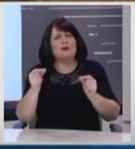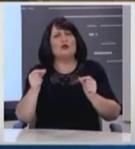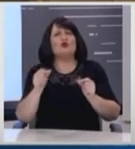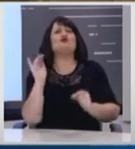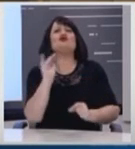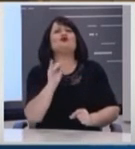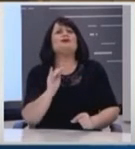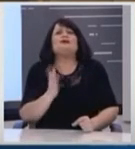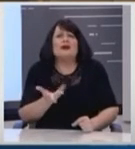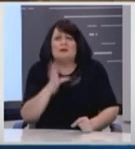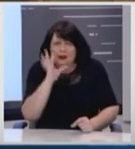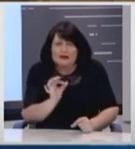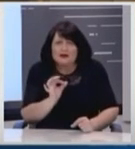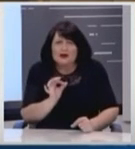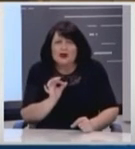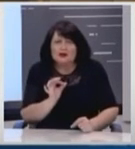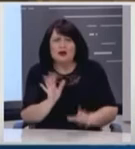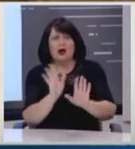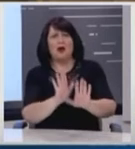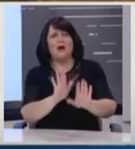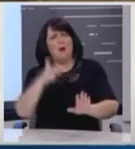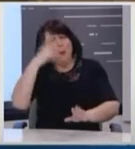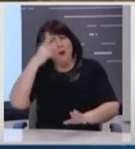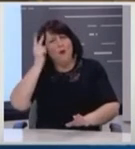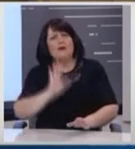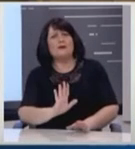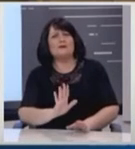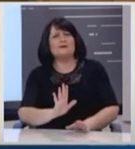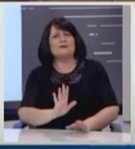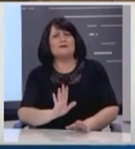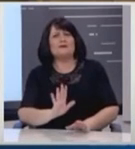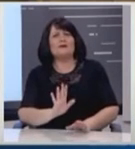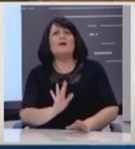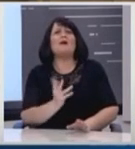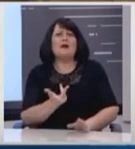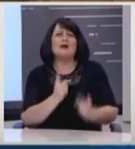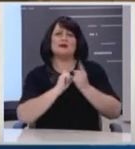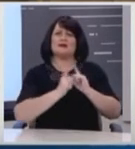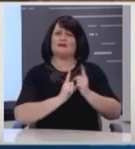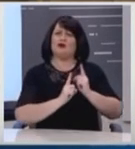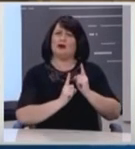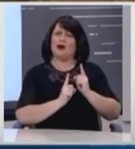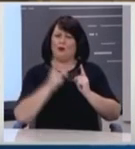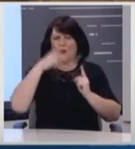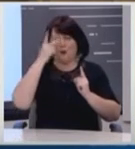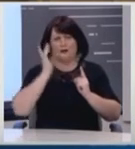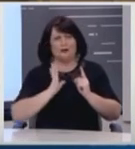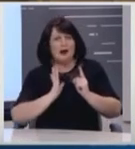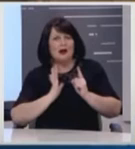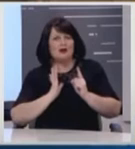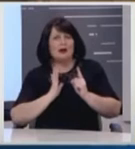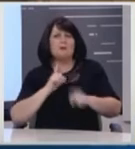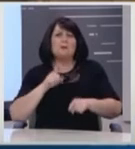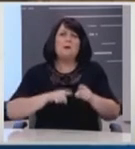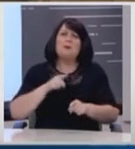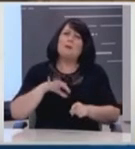λαούς βεβαίως, να τους αφήσουν μελιμένα τα χέρια να κάνουν τις λεόντιες συμφωνίες τους, στις περισσότερες των